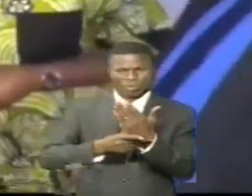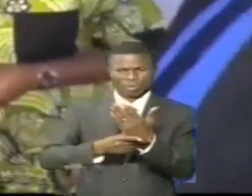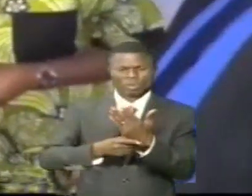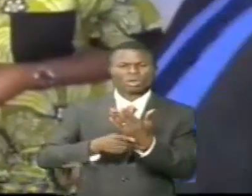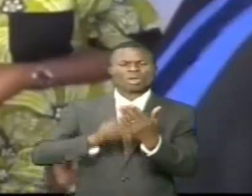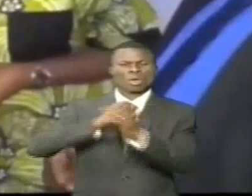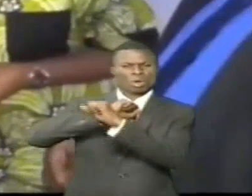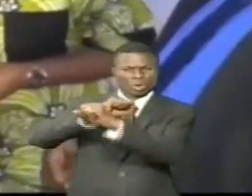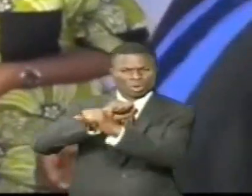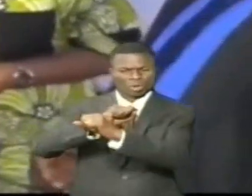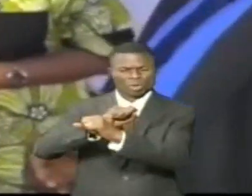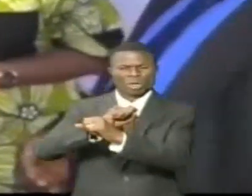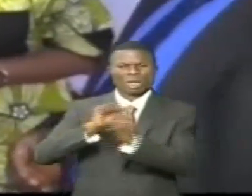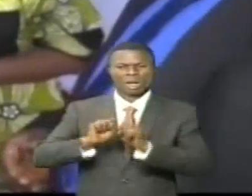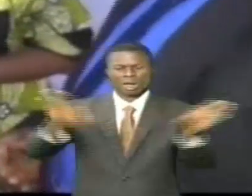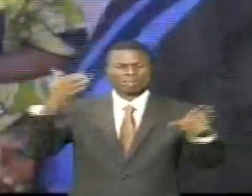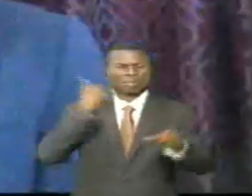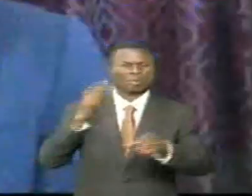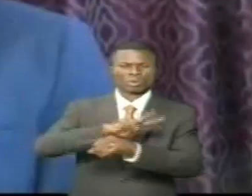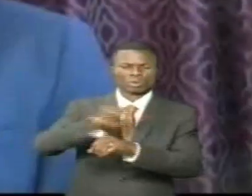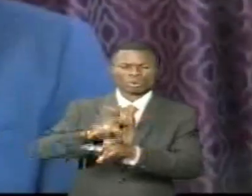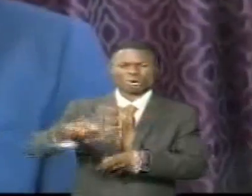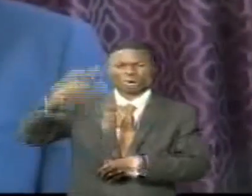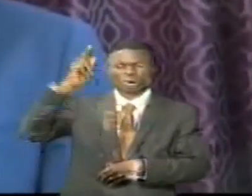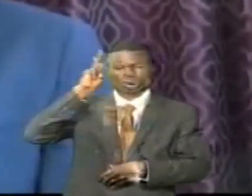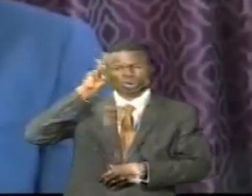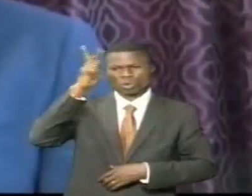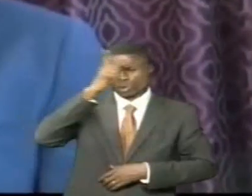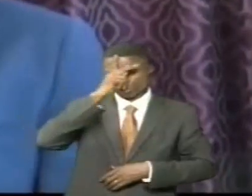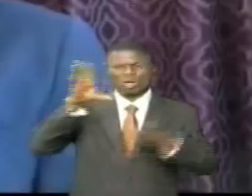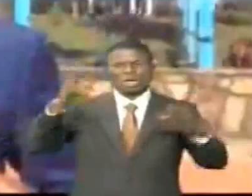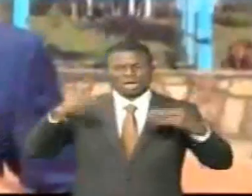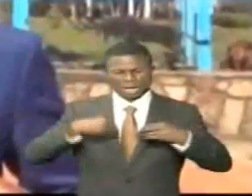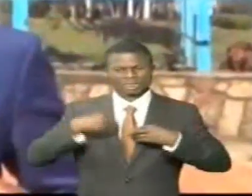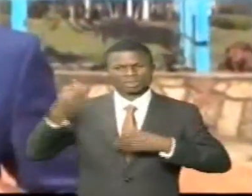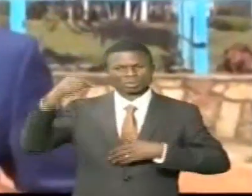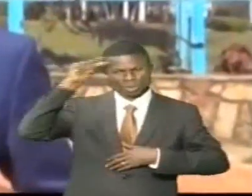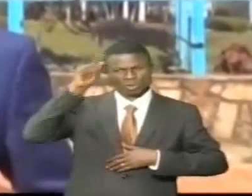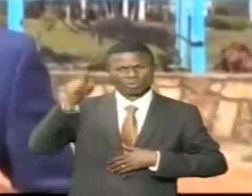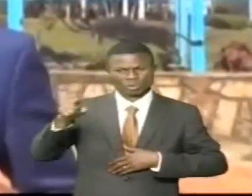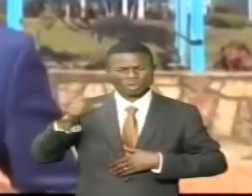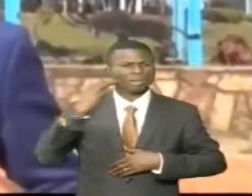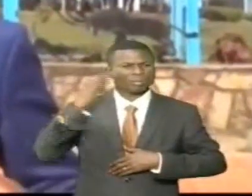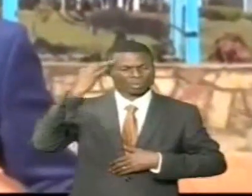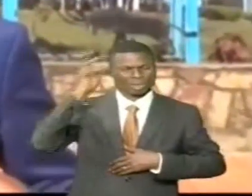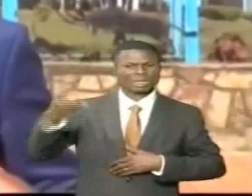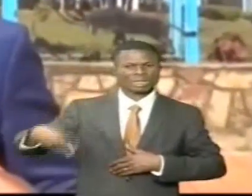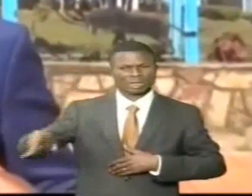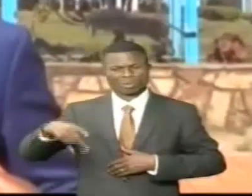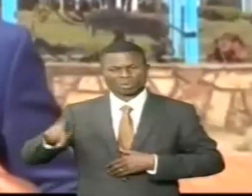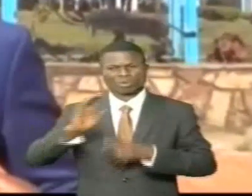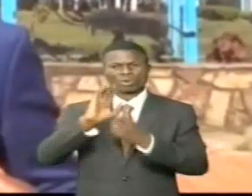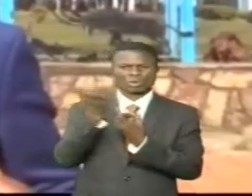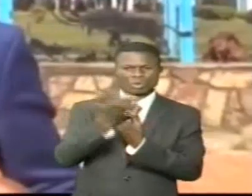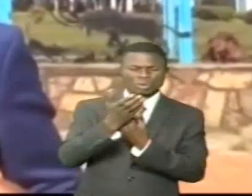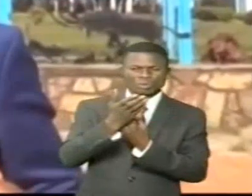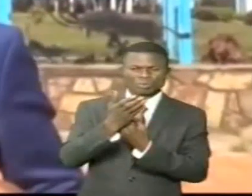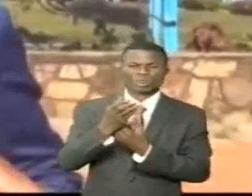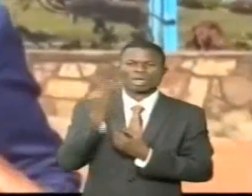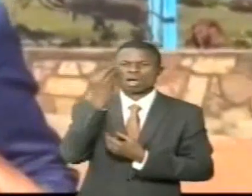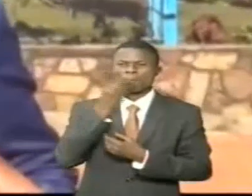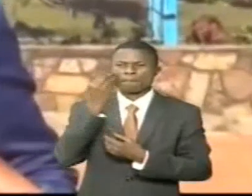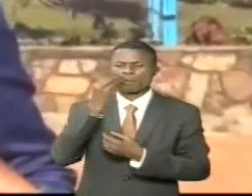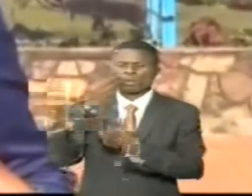le coronavirus dans les Haut-Katanga, en croire Arce-Joseph Kayumba, ministre provincial de l'Agriculture et porte-parole du gouvernement.